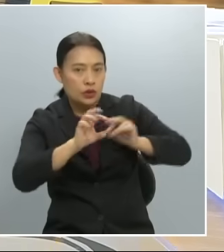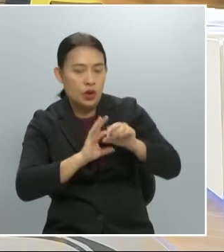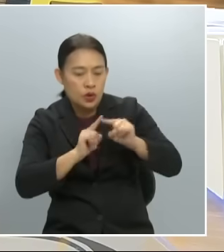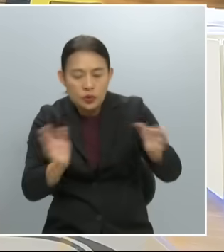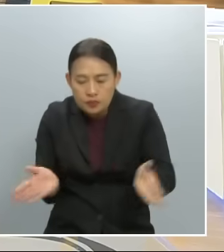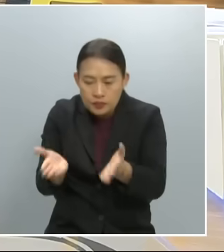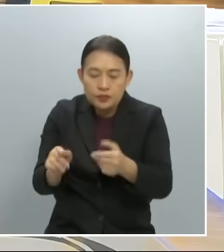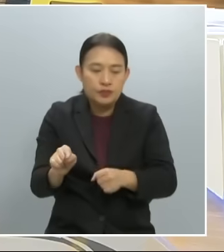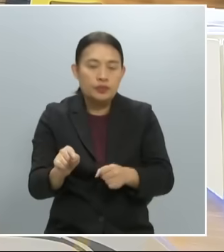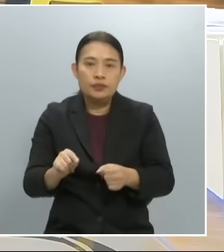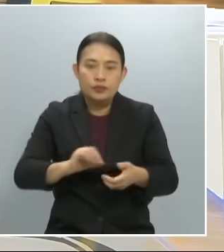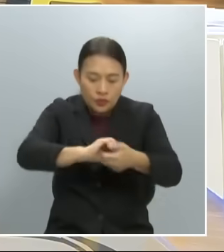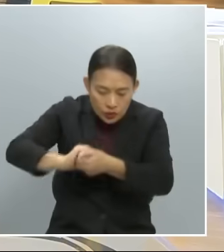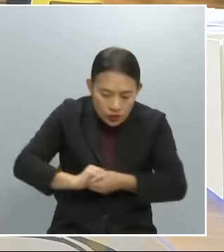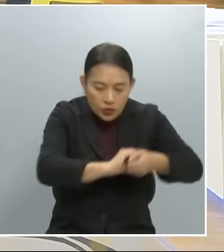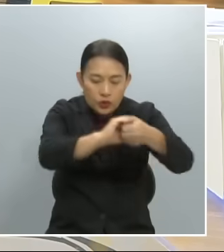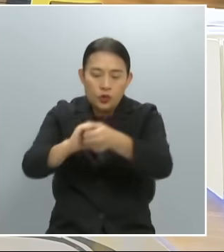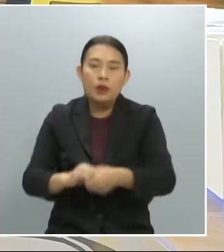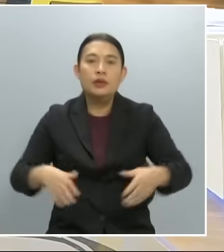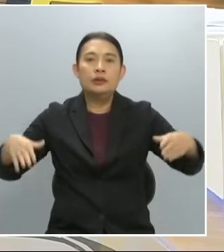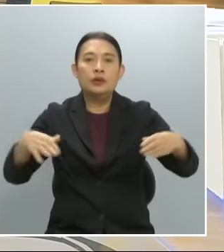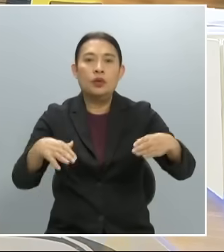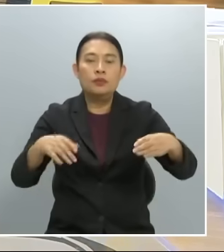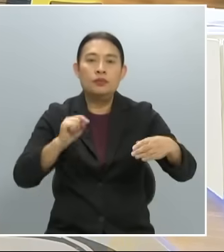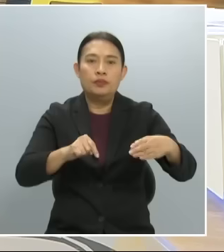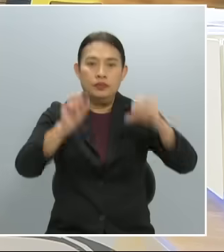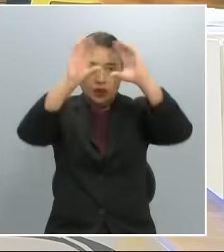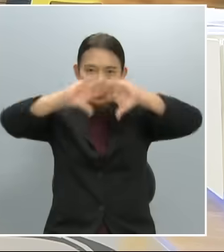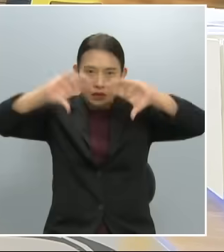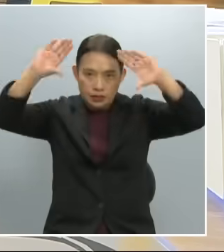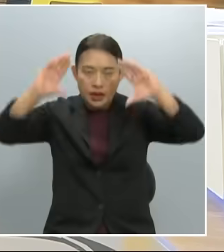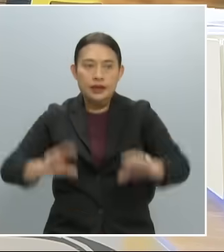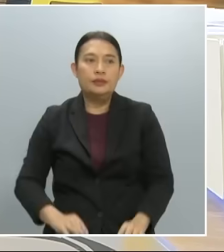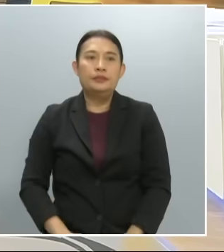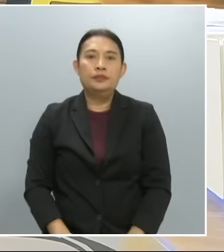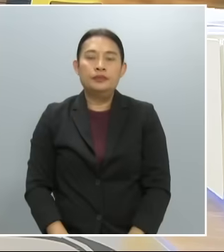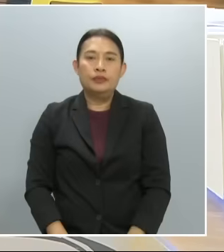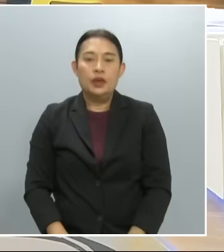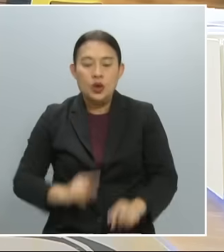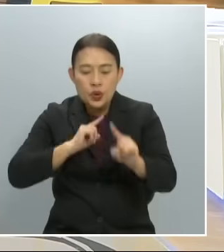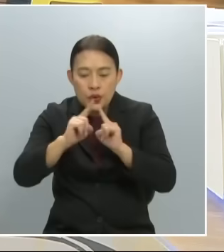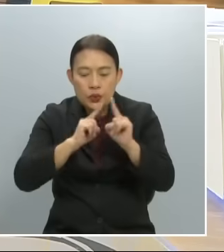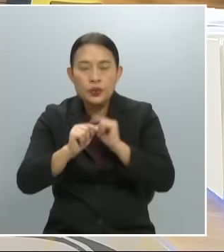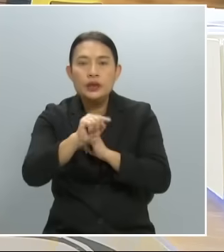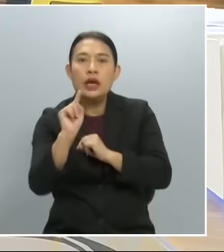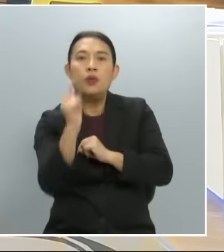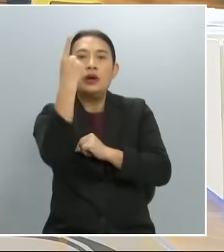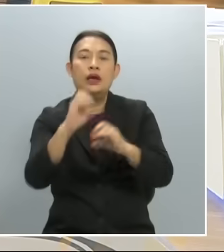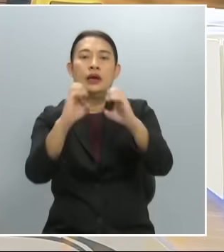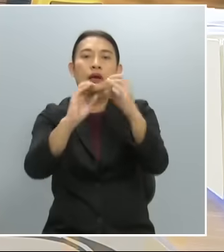และชวนร่วมรัฐบาลจำได้ใช่ไหม จำได้ค่ะ แล้วก็มีการพูดถึงประเด็นไม่เอาภูมิใจไทยตั้งแต่วันแรกแล้วนะ